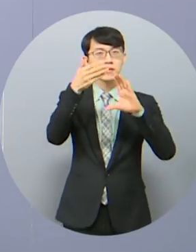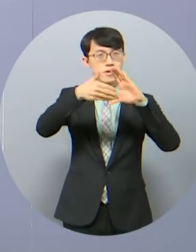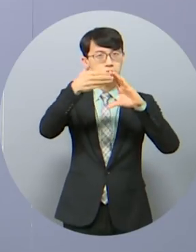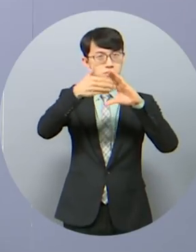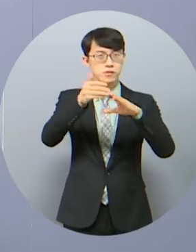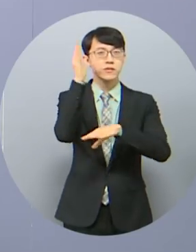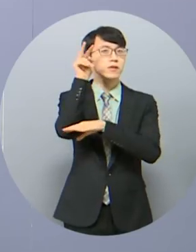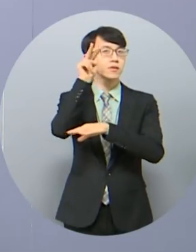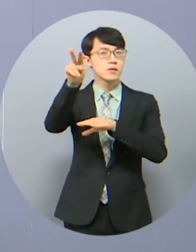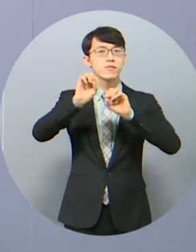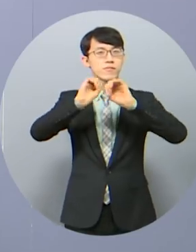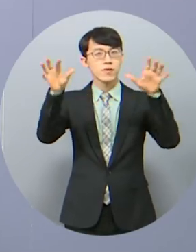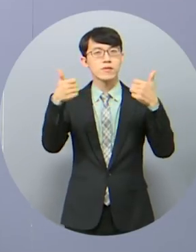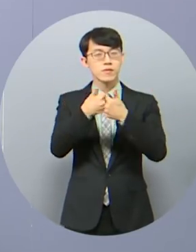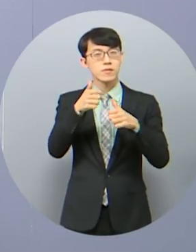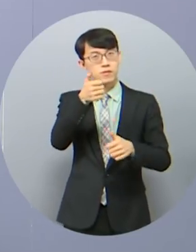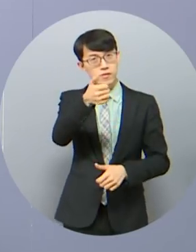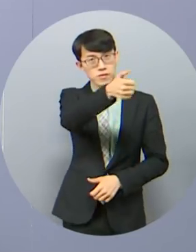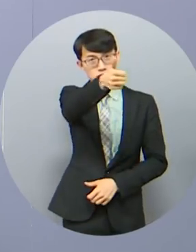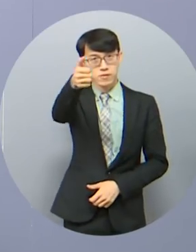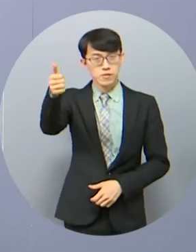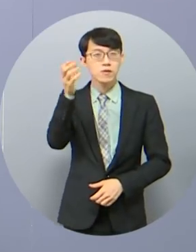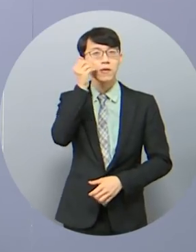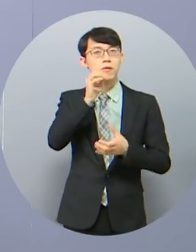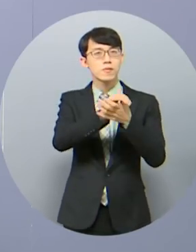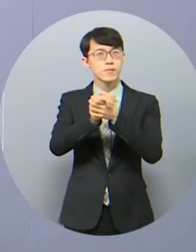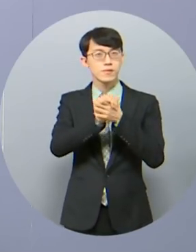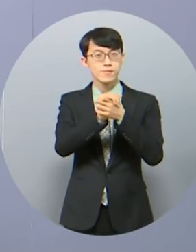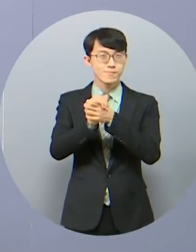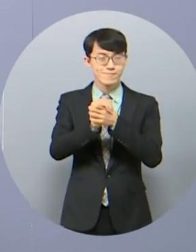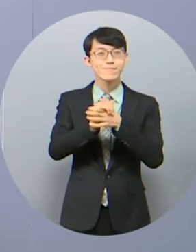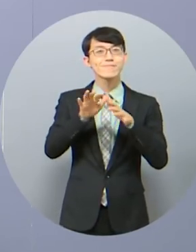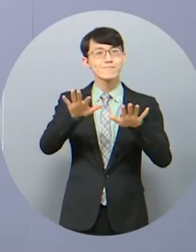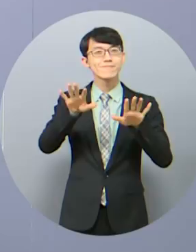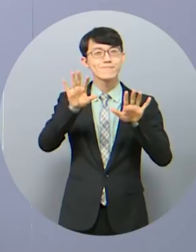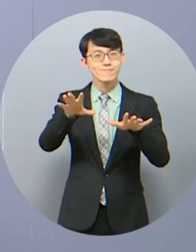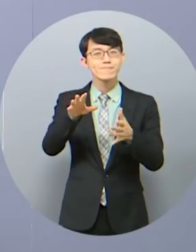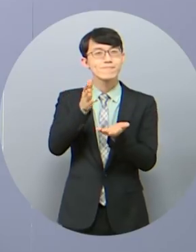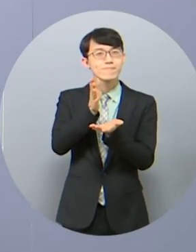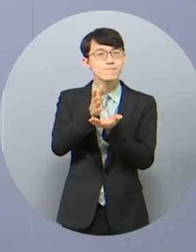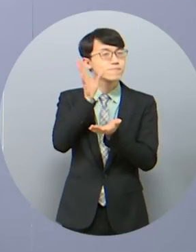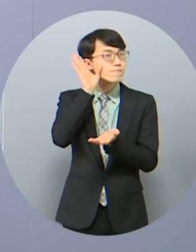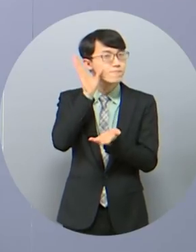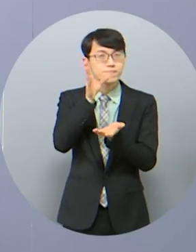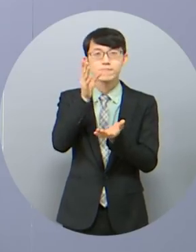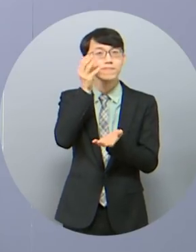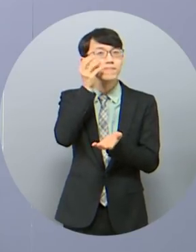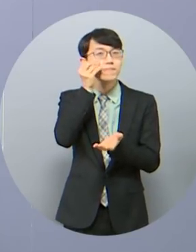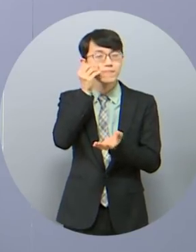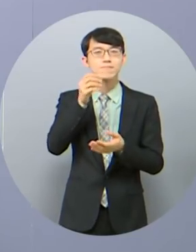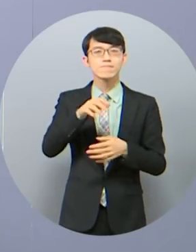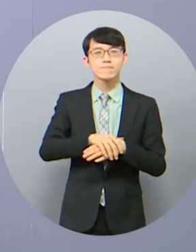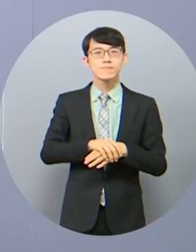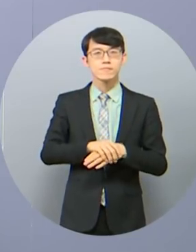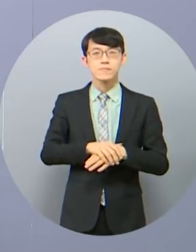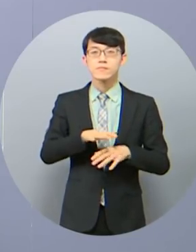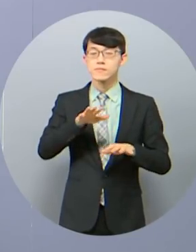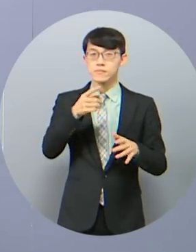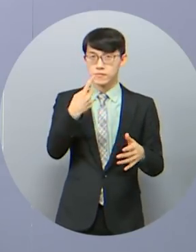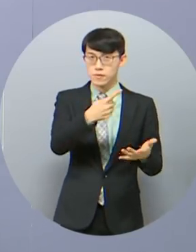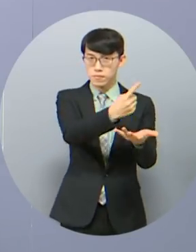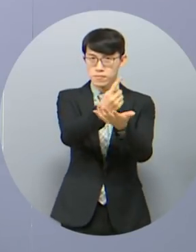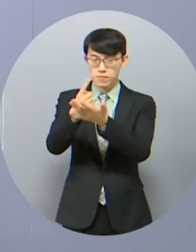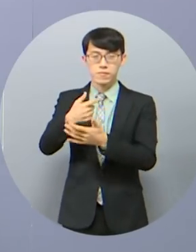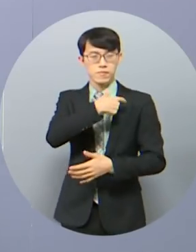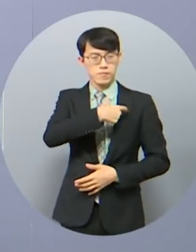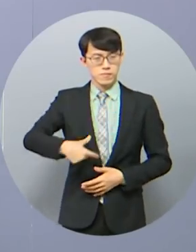会。感谢各位电视机前的观众朋友抽空听取各位候选人的政见，同时各位候选人也亲自参